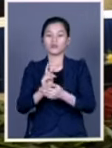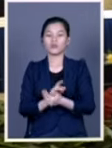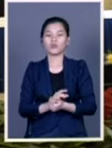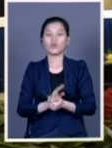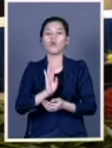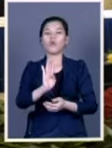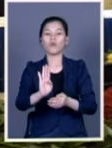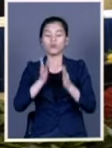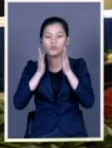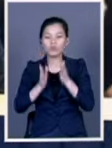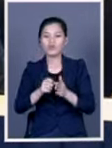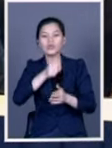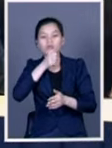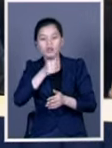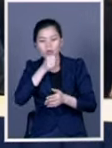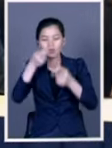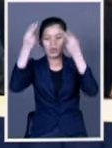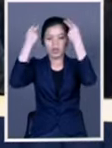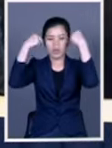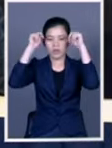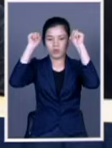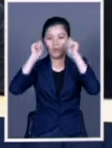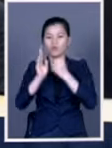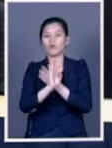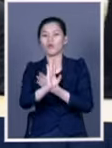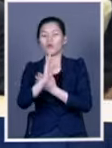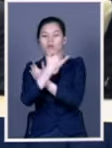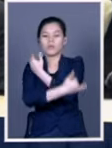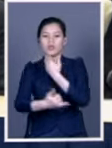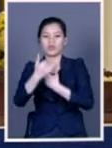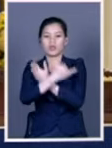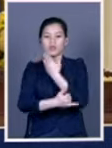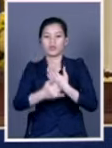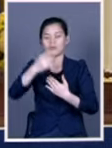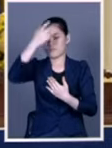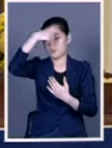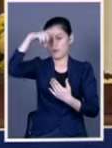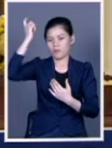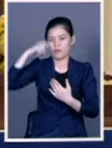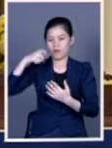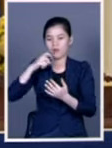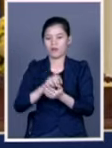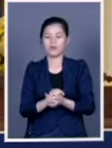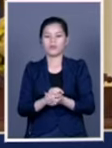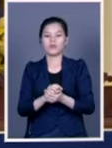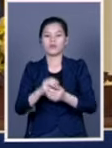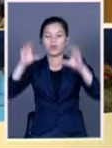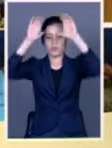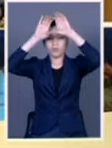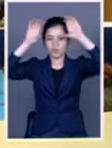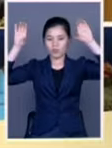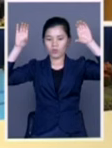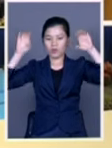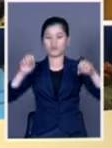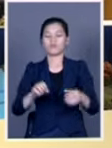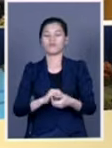โสมิงอองไลนายกรัฐมนตรีแห่งสาธารณรัฐสหภาพเมียนมาภายใต้คำขวัญมิตรภาพและความ